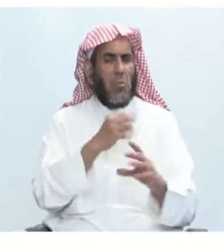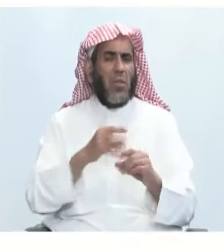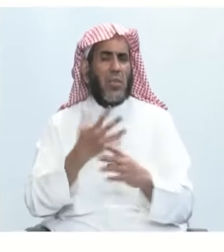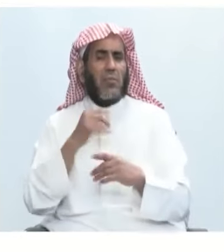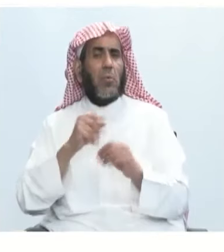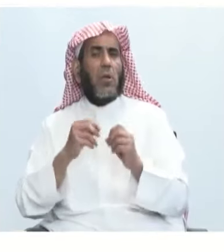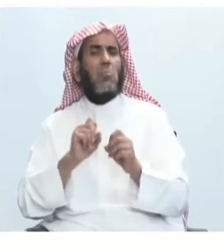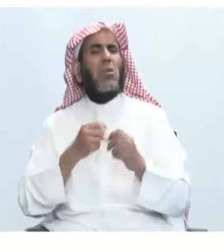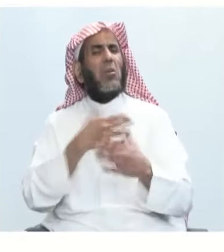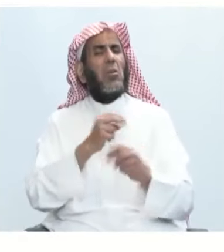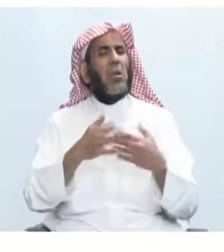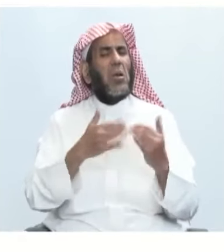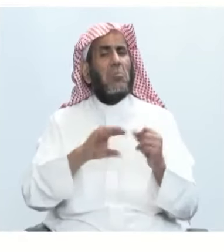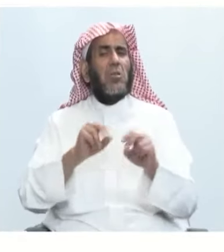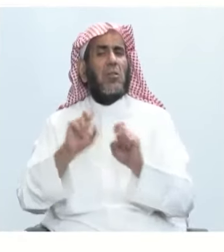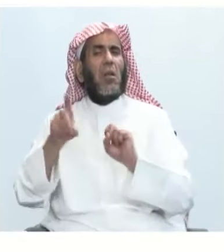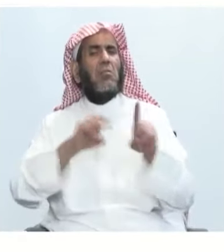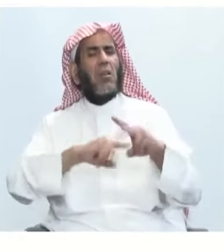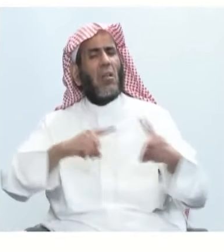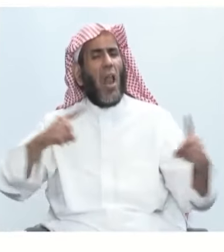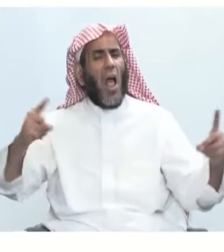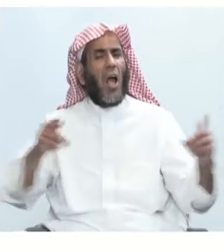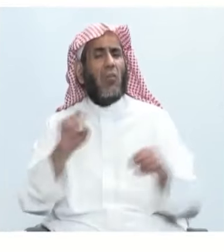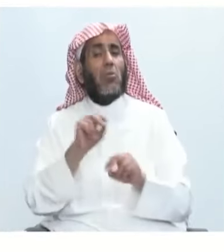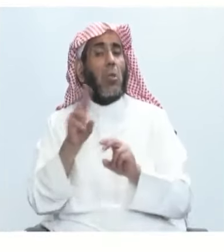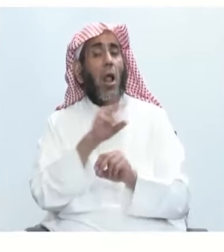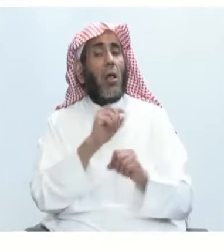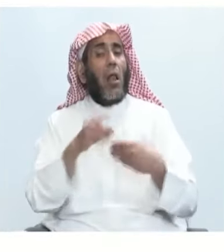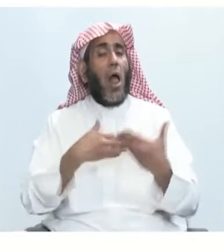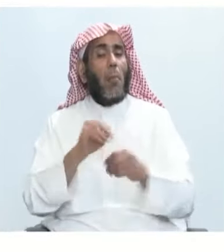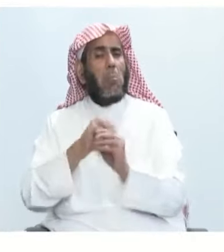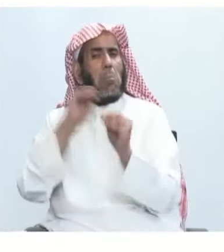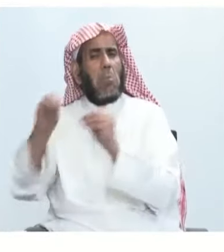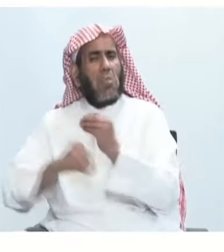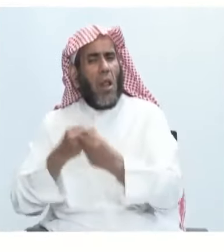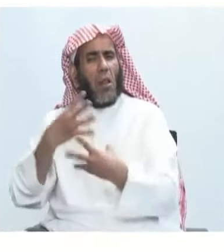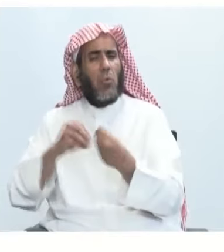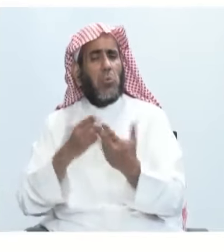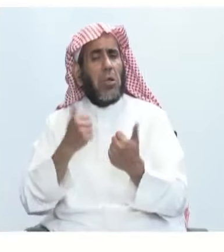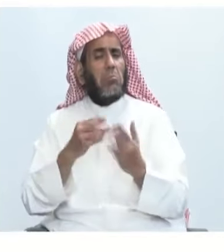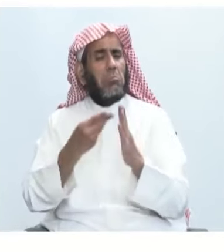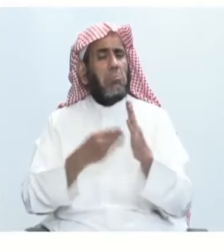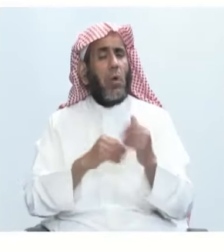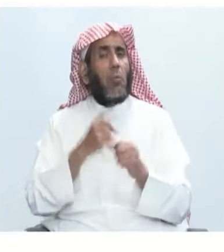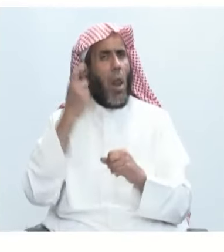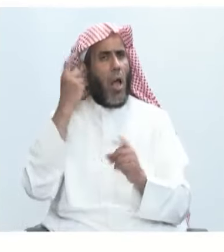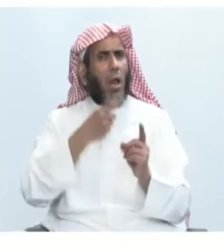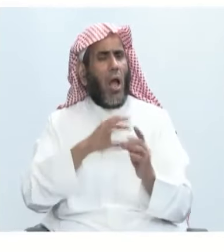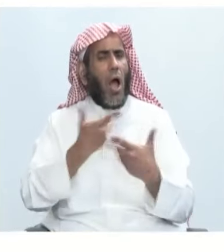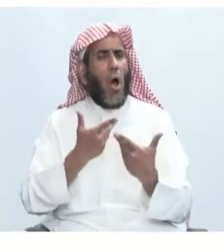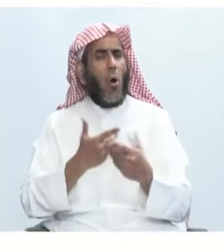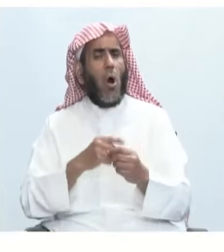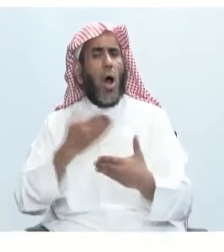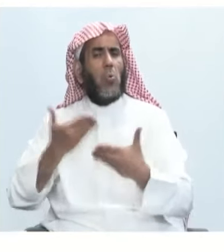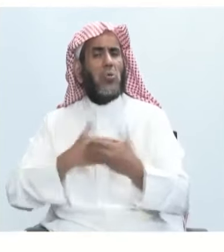من خدمه الانترنت الى اخره من من الاسئله التي ذكرت هنا فانت انت تمثل هذا الدور في وتاتي بدور الاقناع او بدور